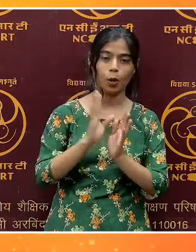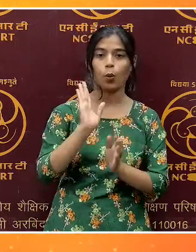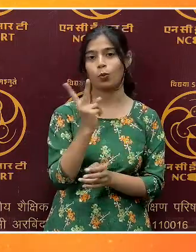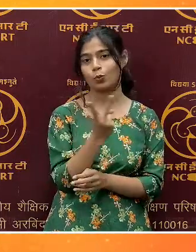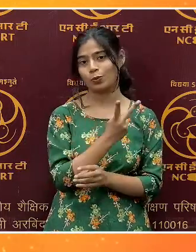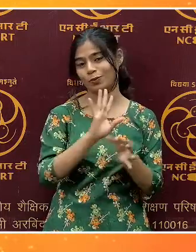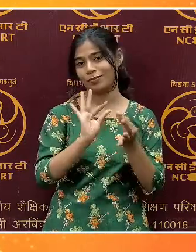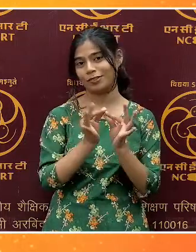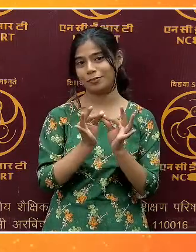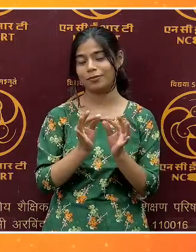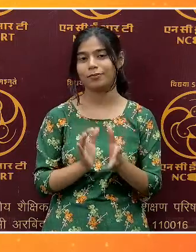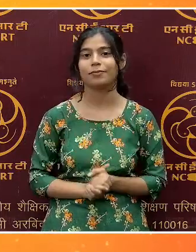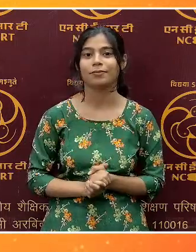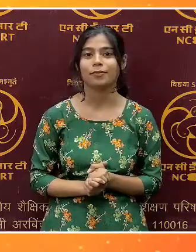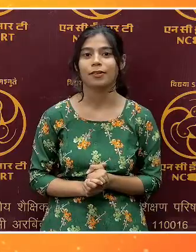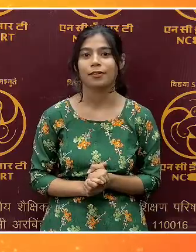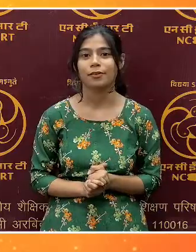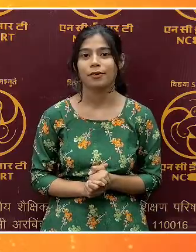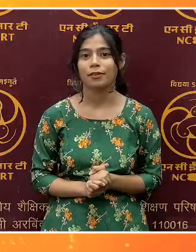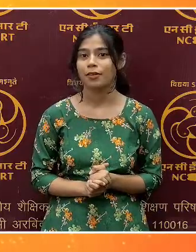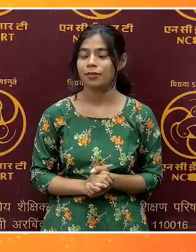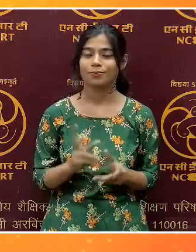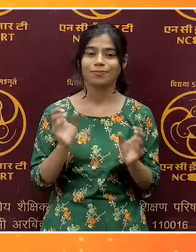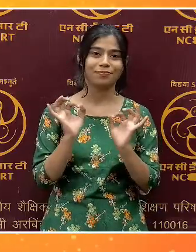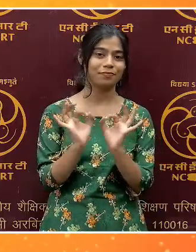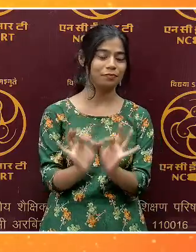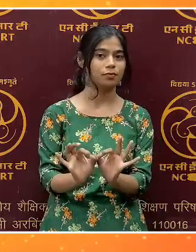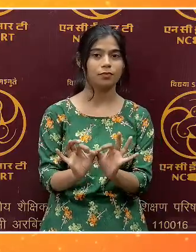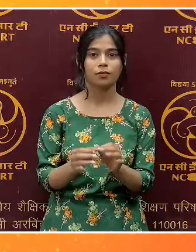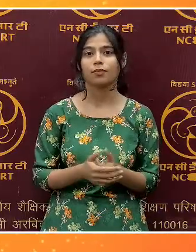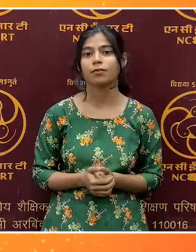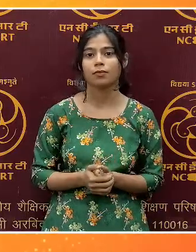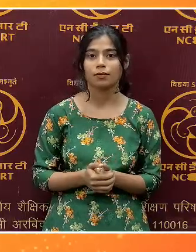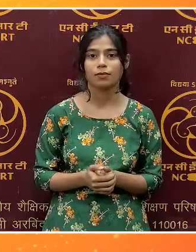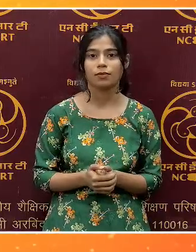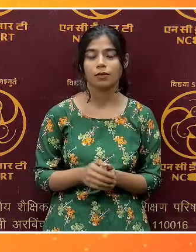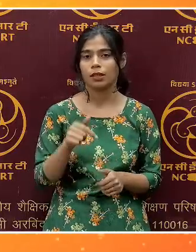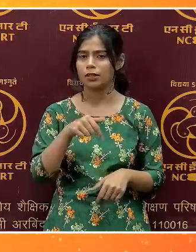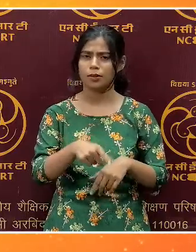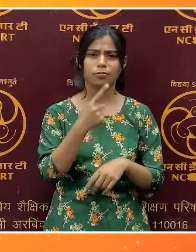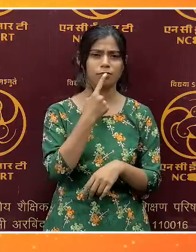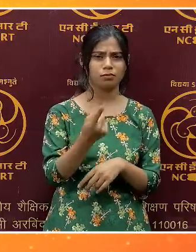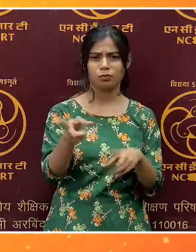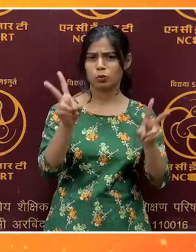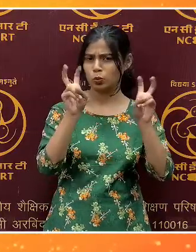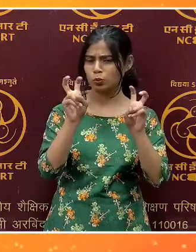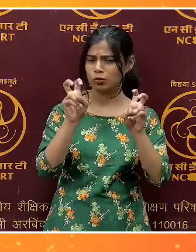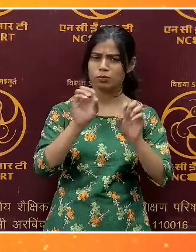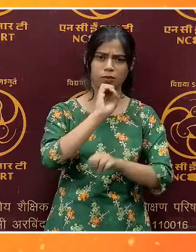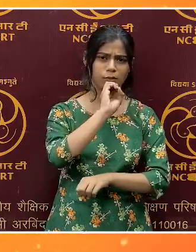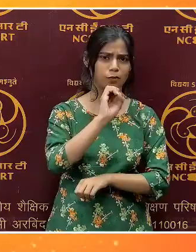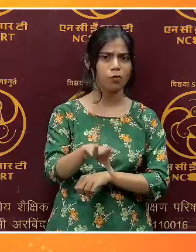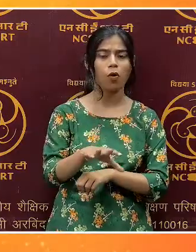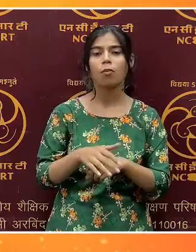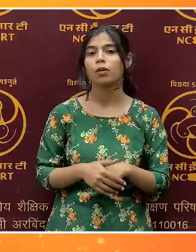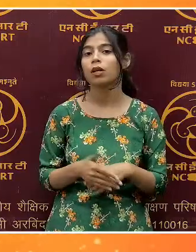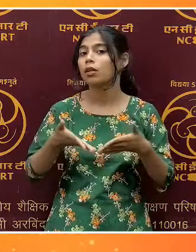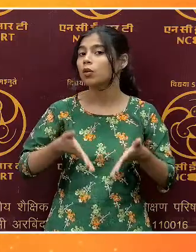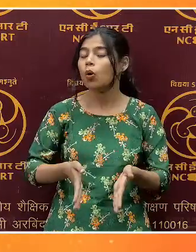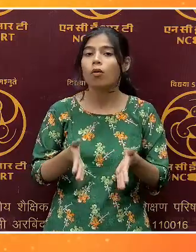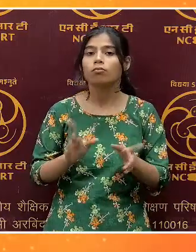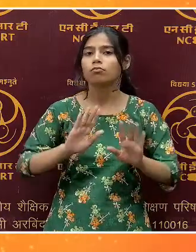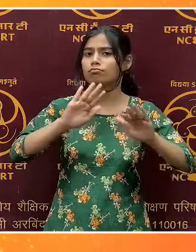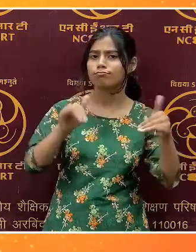interpreters. All right दर्शकों, जैसा कि मैंने आपको अपने टॉपिक के बारे में बताया, एक बार फिर मैं बता देती हूँ. इंट्रोडक्शन टू स्केलर